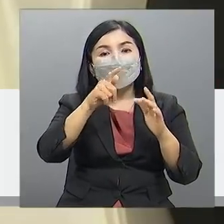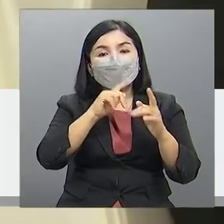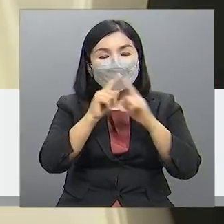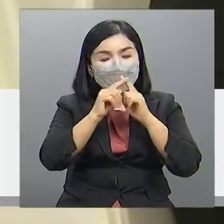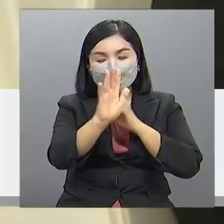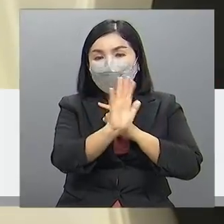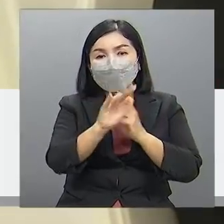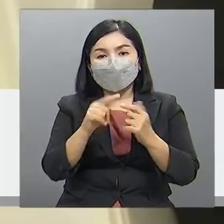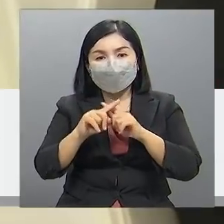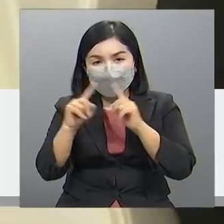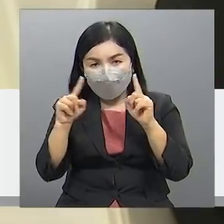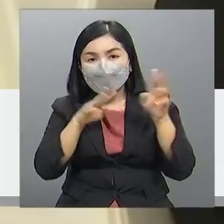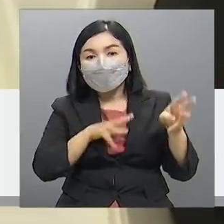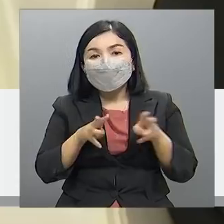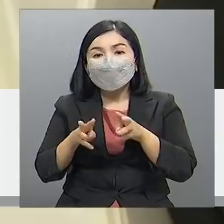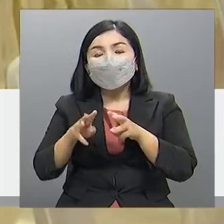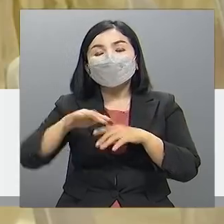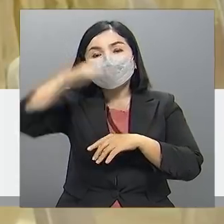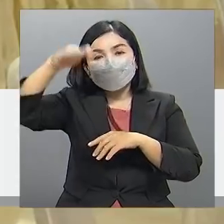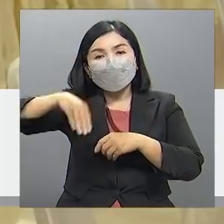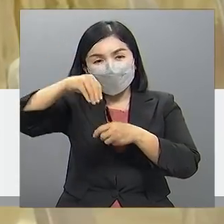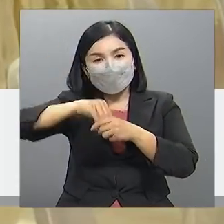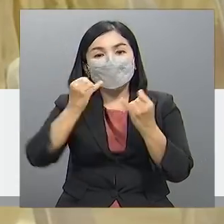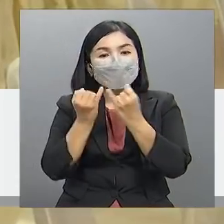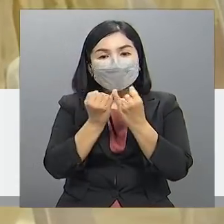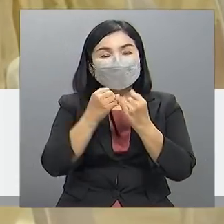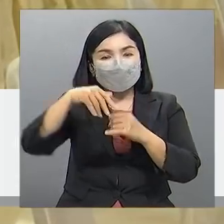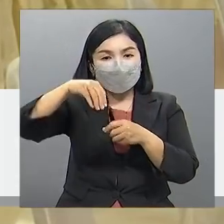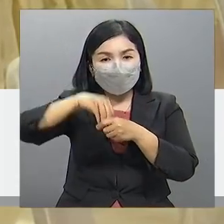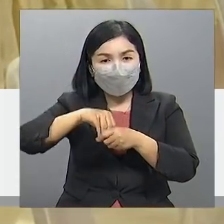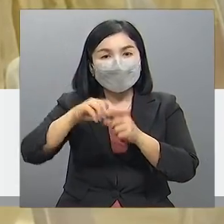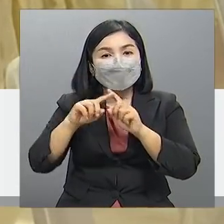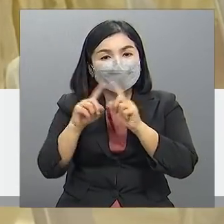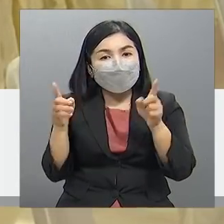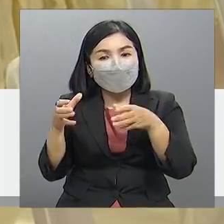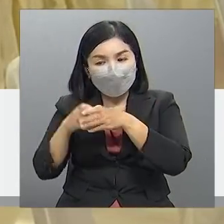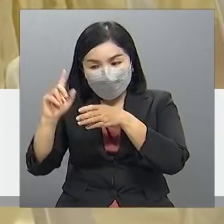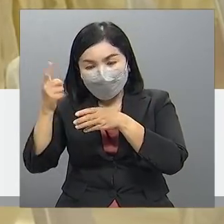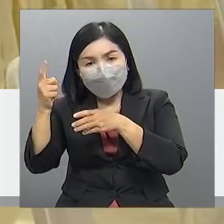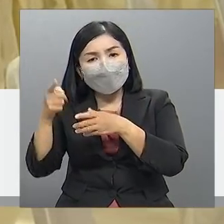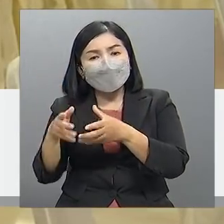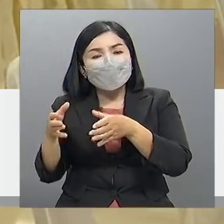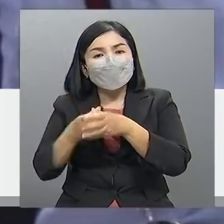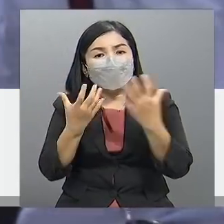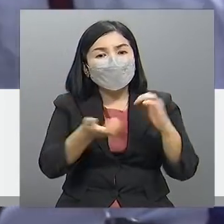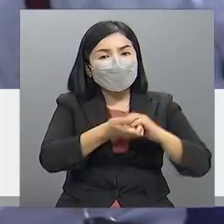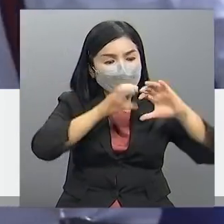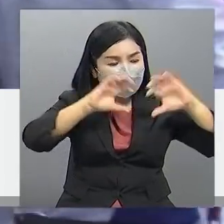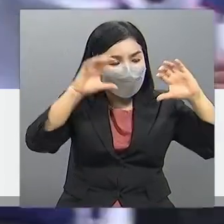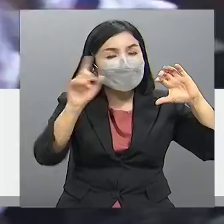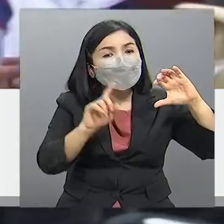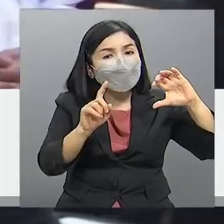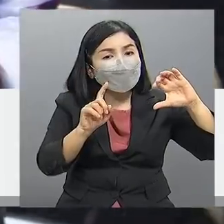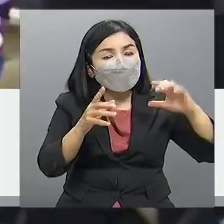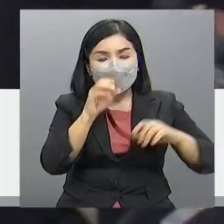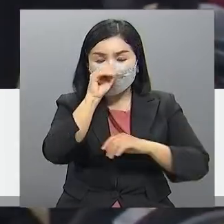ความสัมพันธ์เป็นพี่เป็นน้องกันค่ะแม้จะยังไม่ยืนยันว่าพรรคเศรษฐกิจไทยนั้นจะเป็นพรรคร่วมรัฐบาลหรือไม่เพียงแต่บอกว่าพรรคนี้